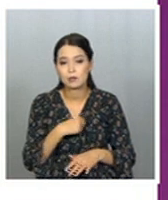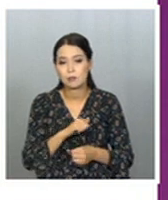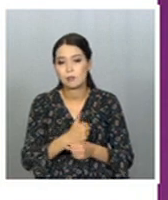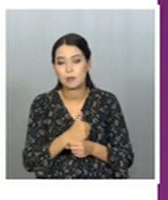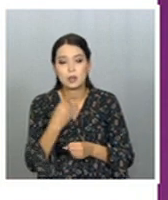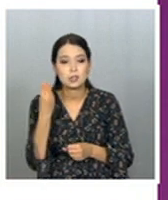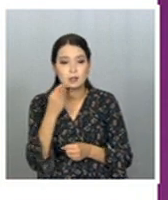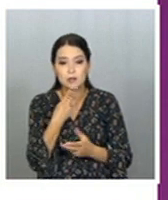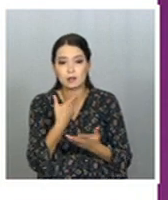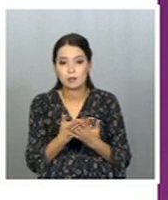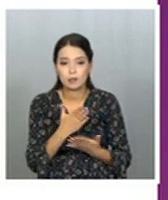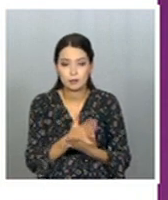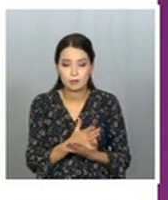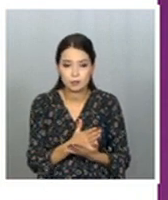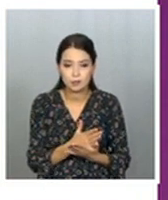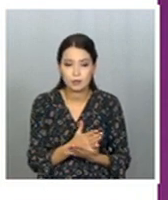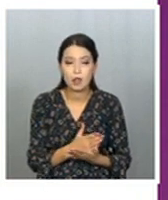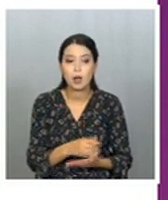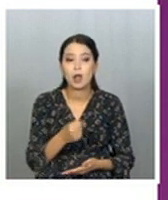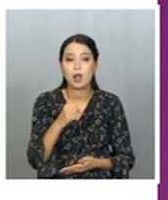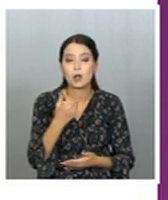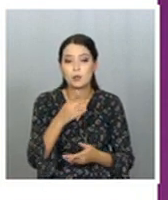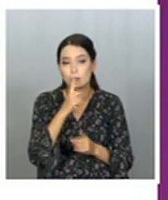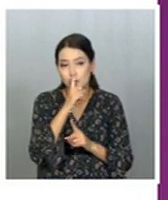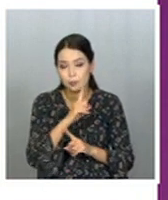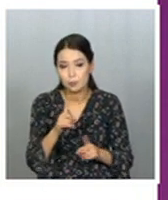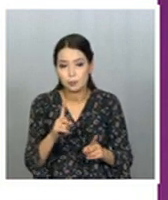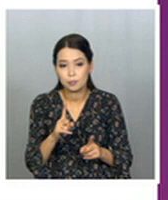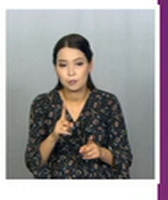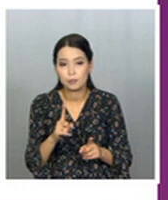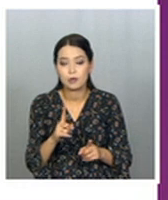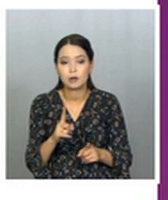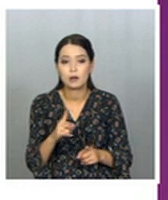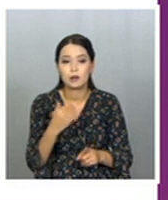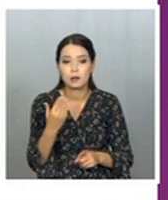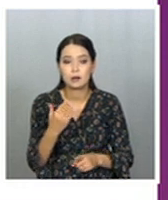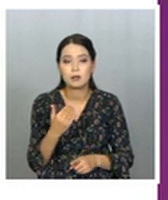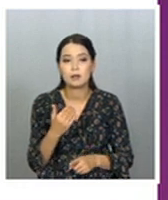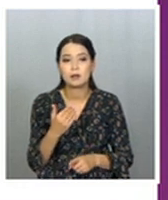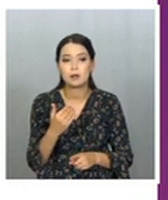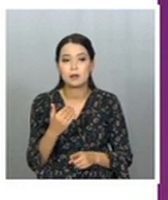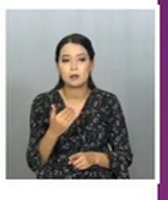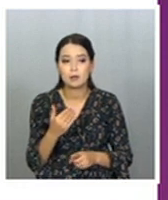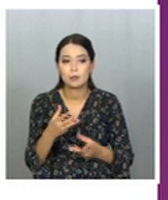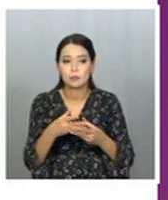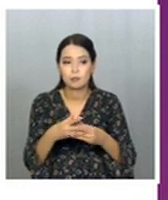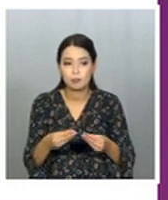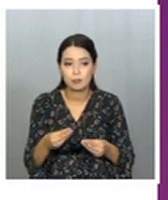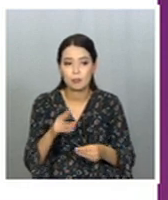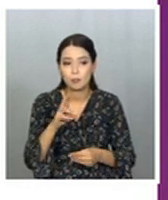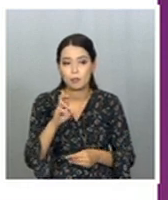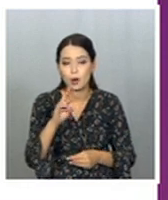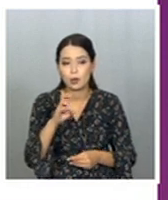болып табылады. Алюминийдің негізгі шикізаты боксит. Бокситті Торғай кен